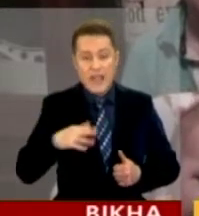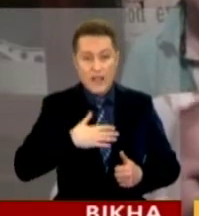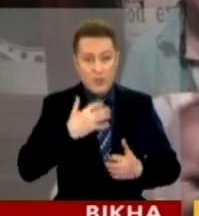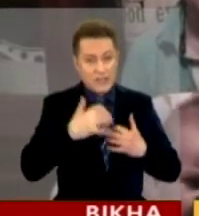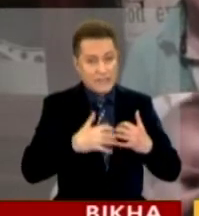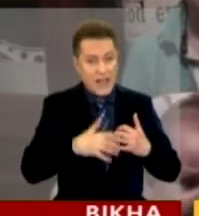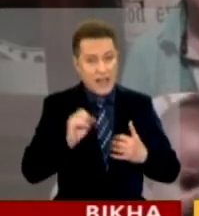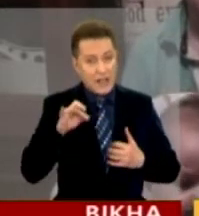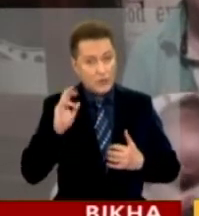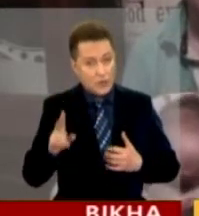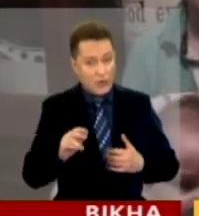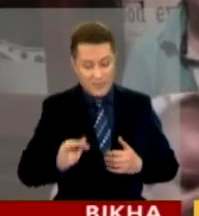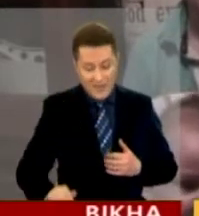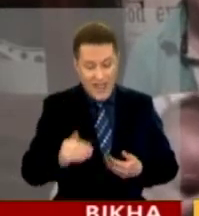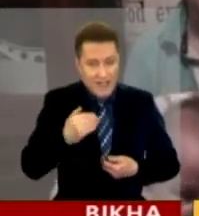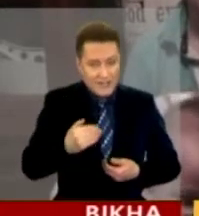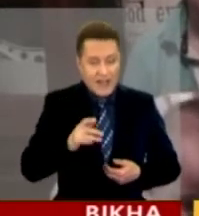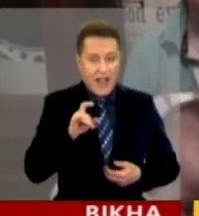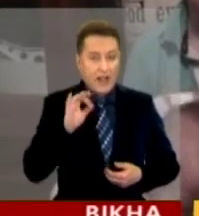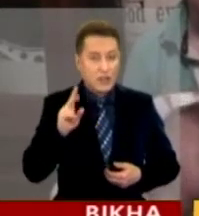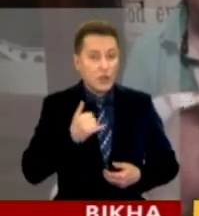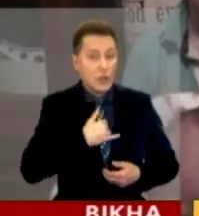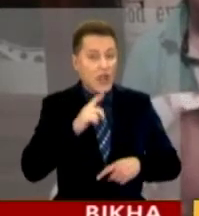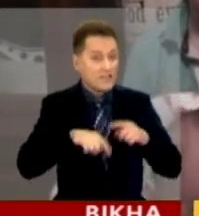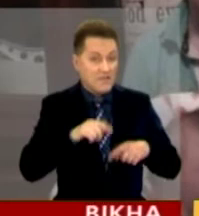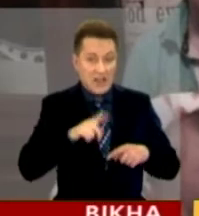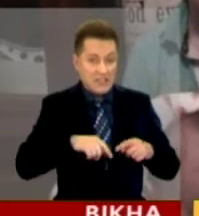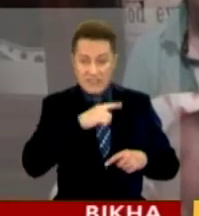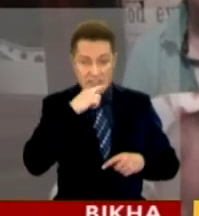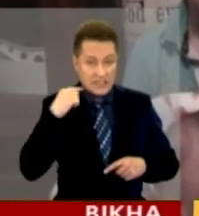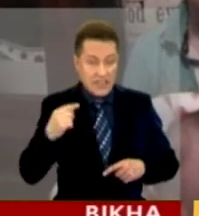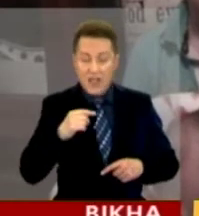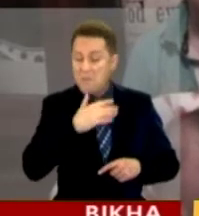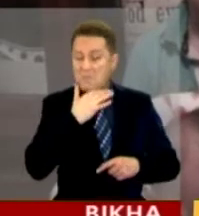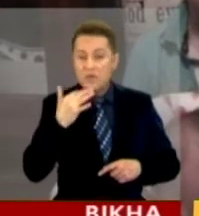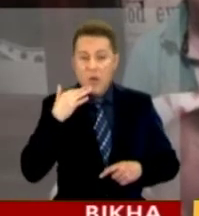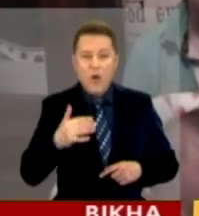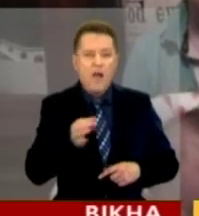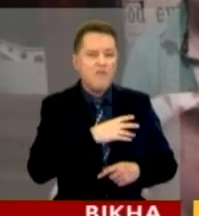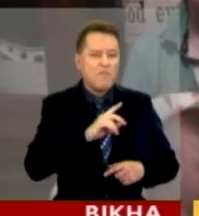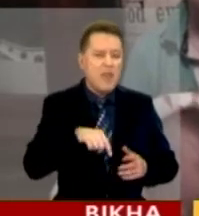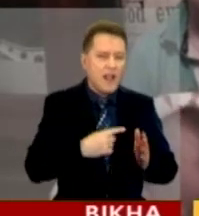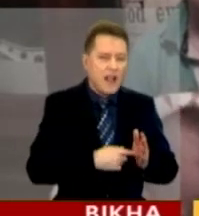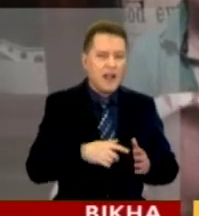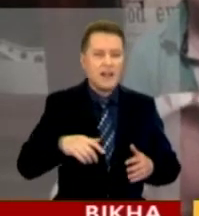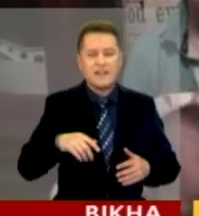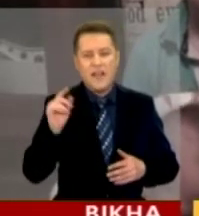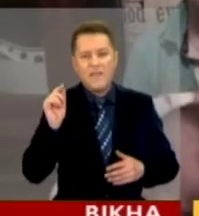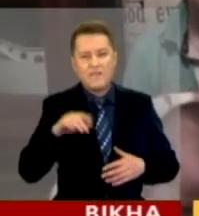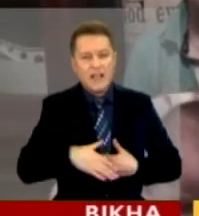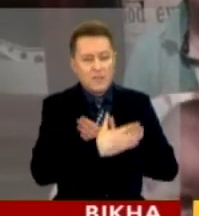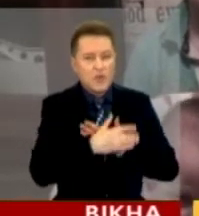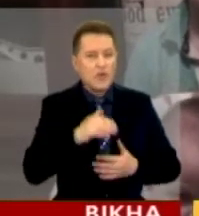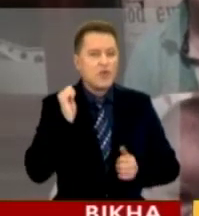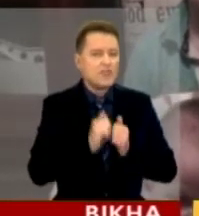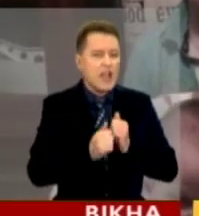Антон и младший брат Харитон. У нас в России много родственников. В Белгороде, в Старомосковье, в Санкт-Петербурге. Мы часто ездим друг к другу